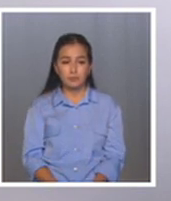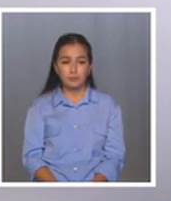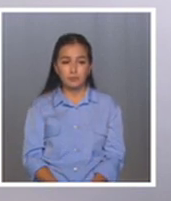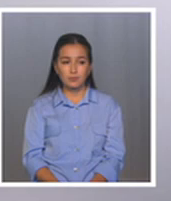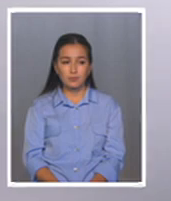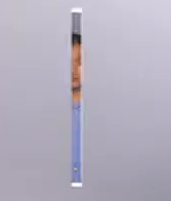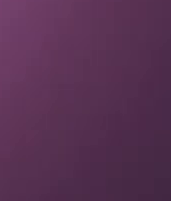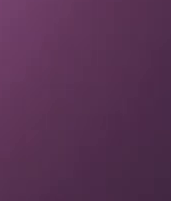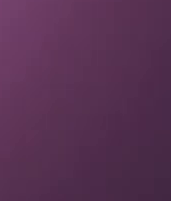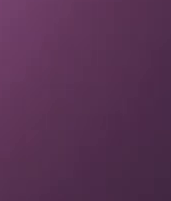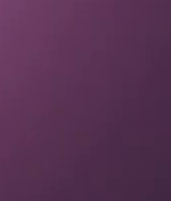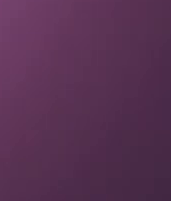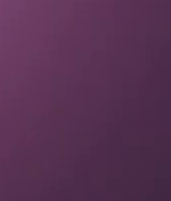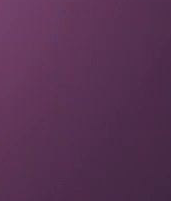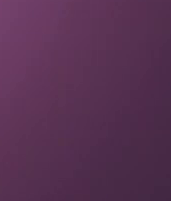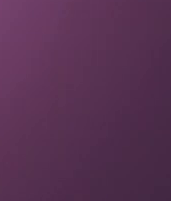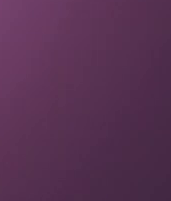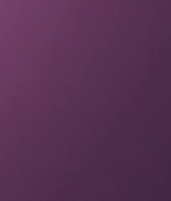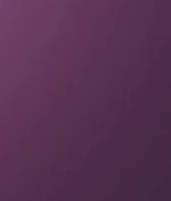сау болыңыздар.